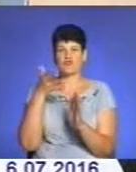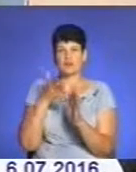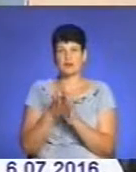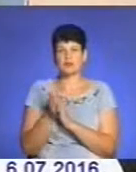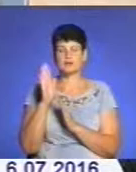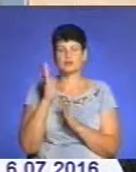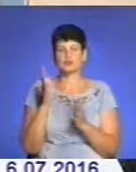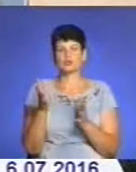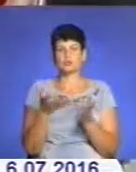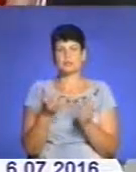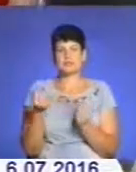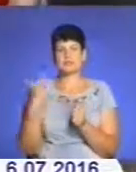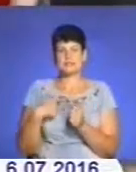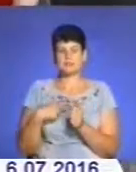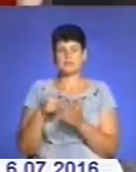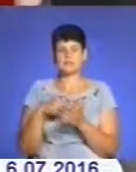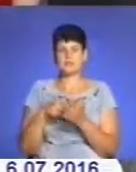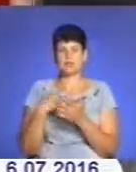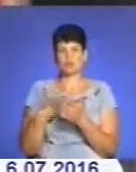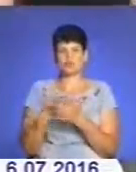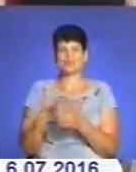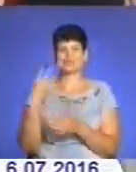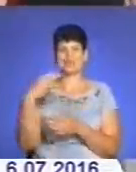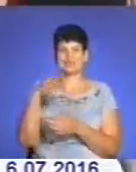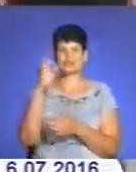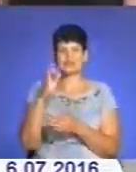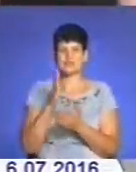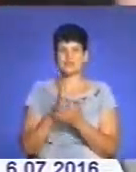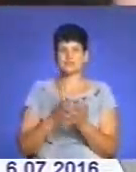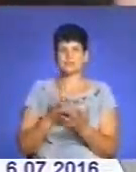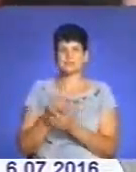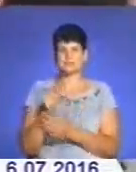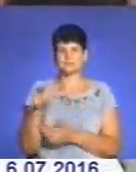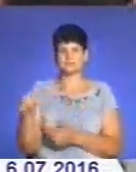себе міський бюджет, 30% мають оплатити мешканці.